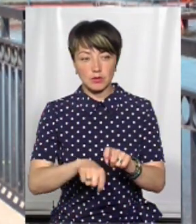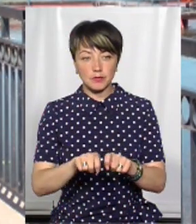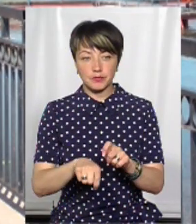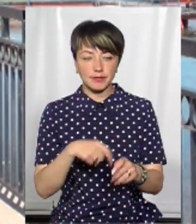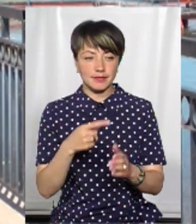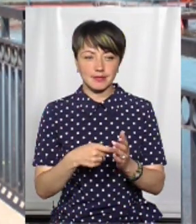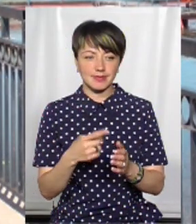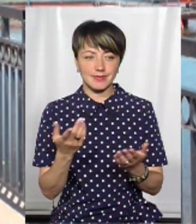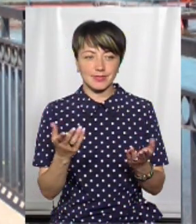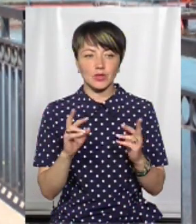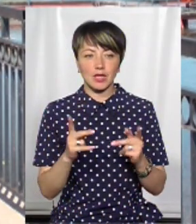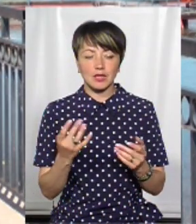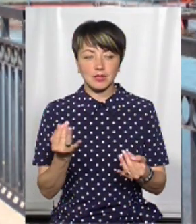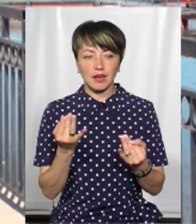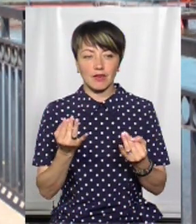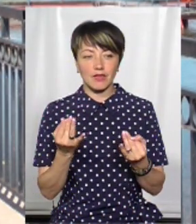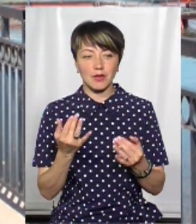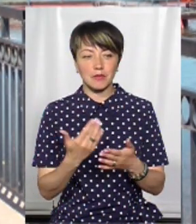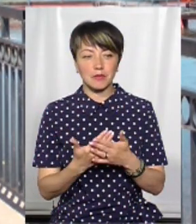Ні, ну як цікаве? Після